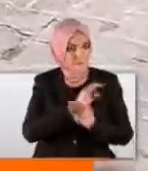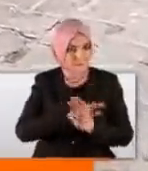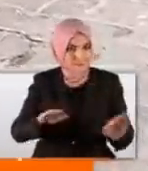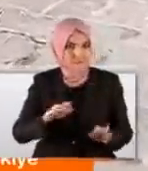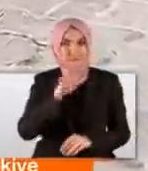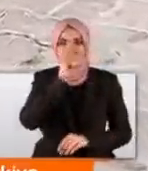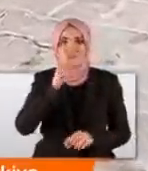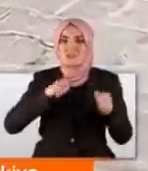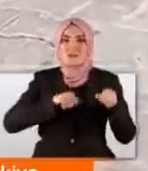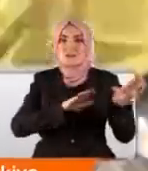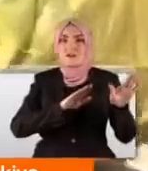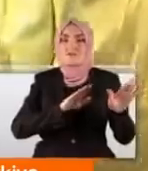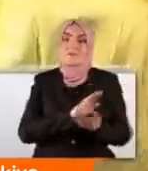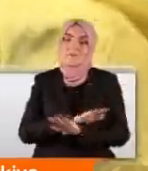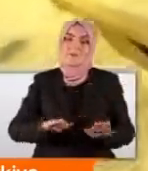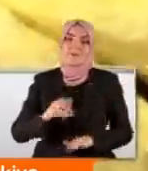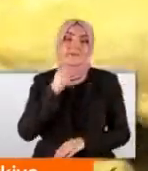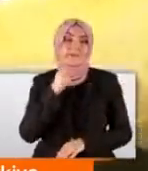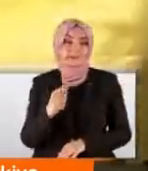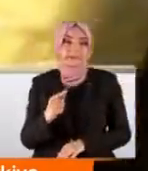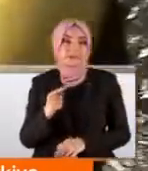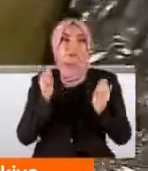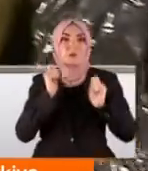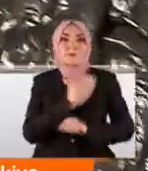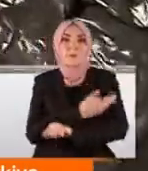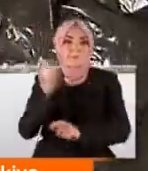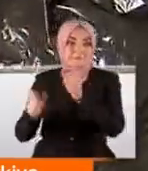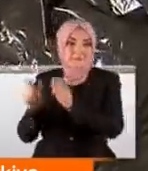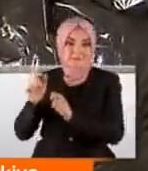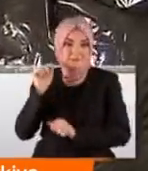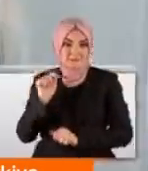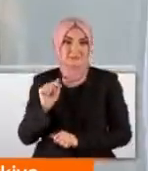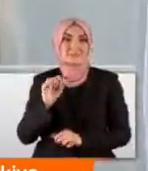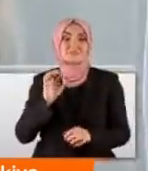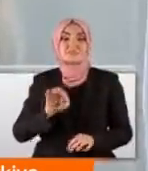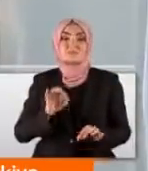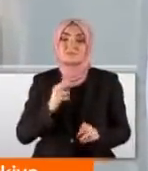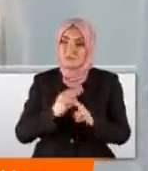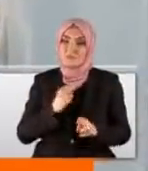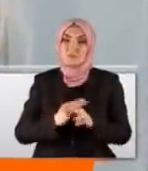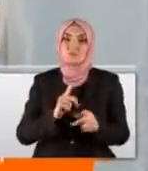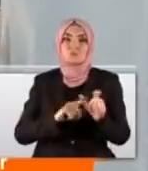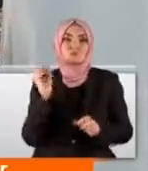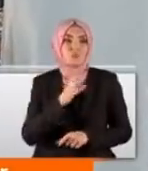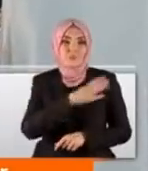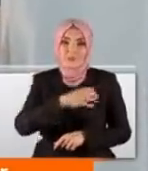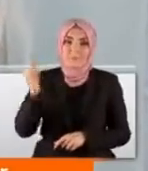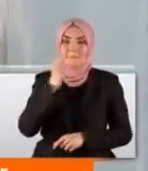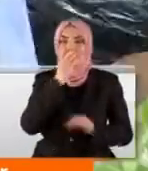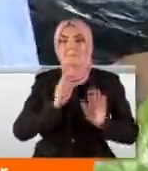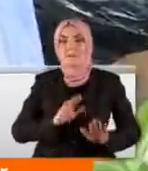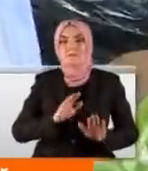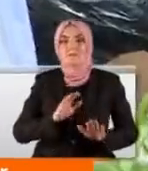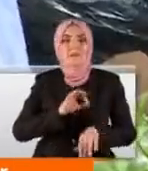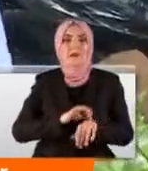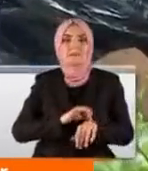son verdiğini duyurdu. Çankayalılar şimdi dört gözle çöplerin toplanmasını bekliyor. Böyle giderse üstüne bir de bu hastalıklar